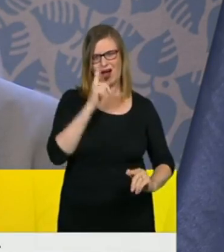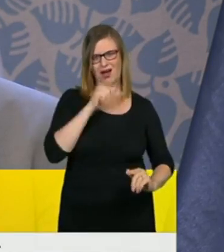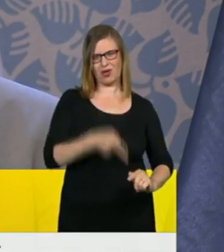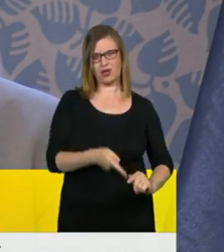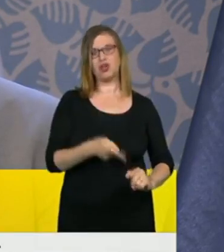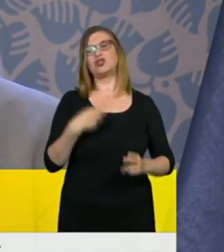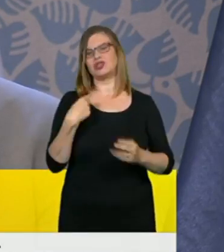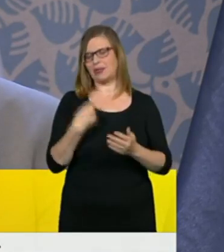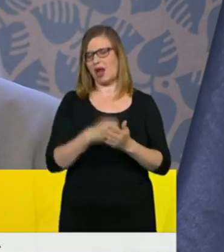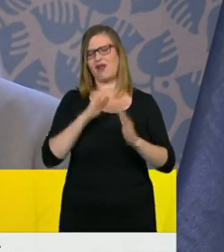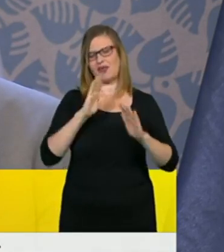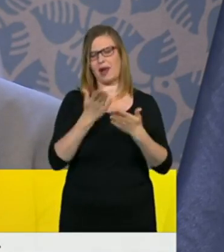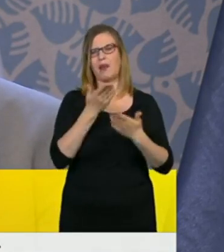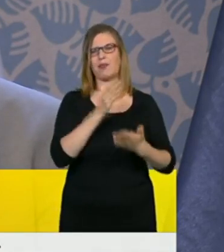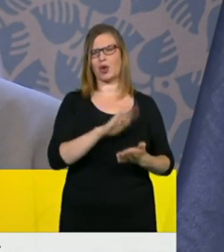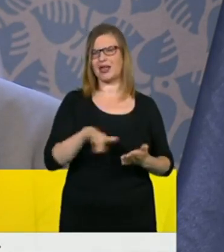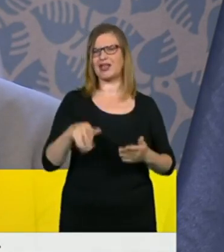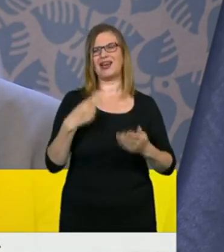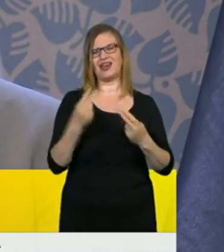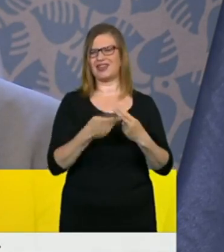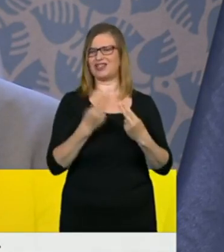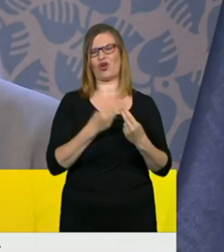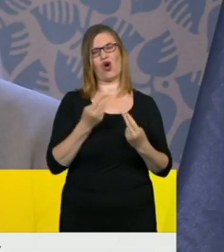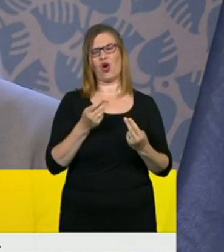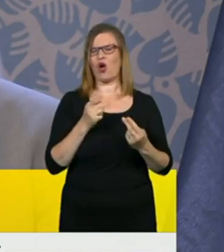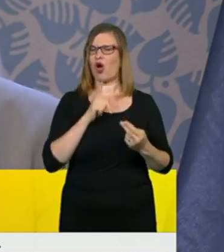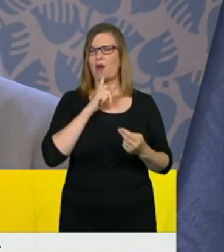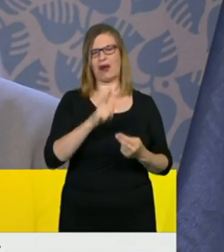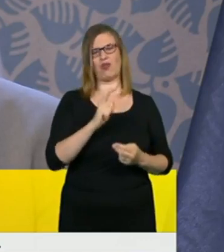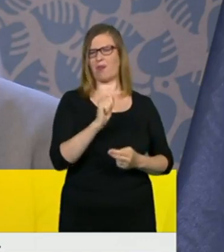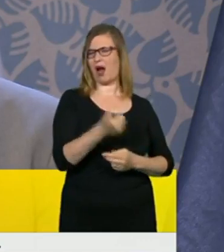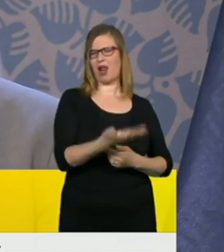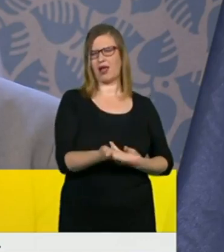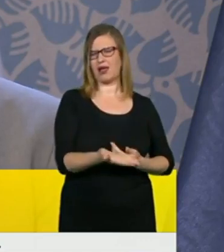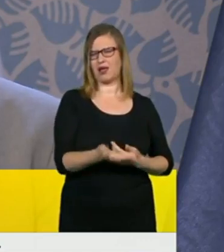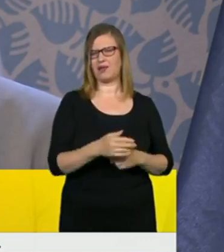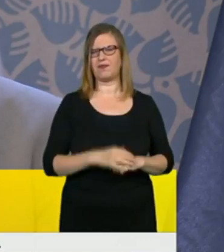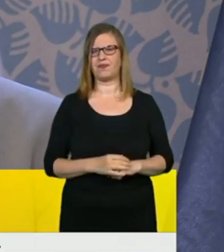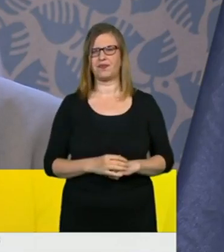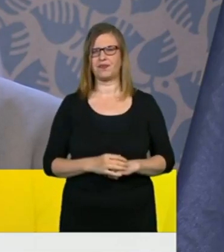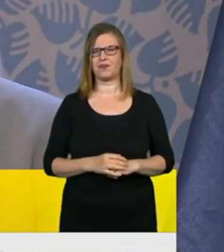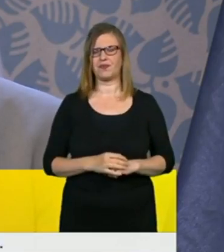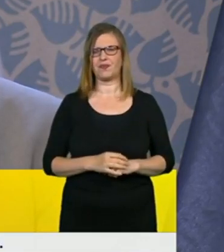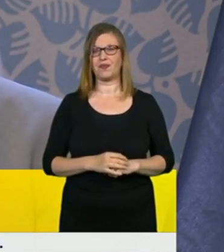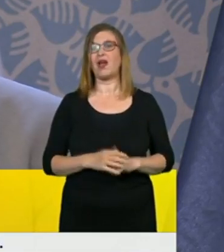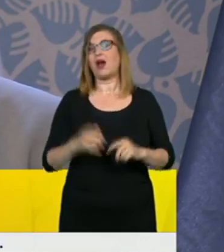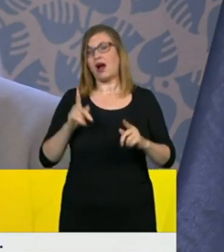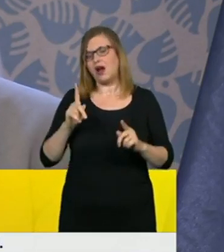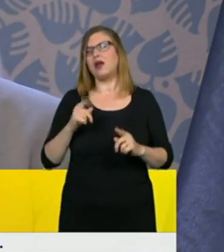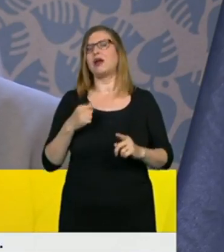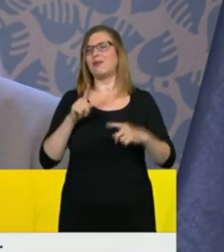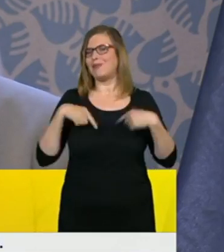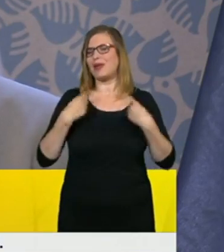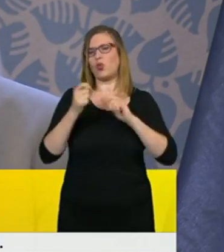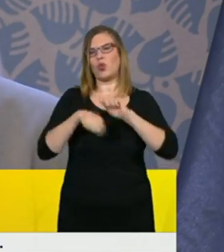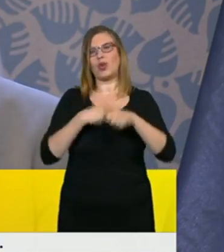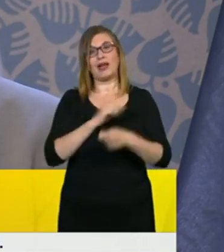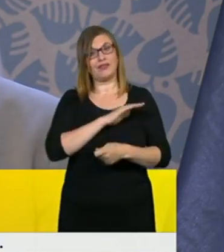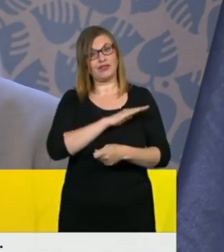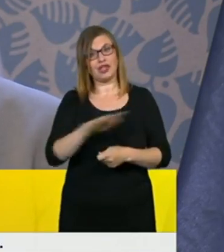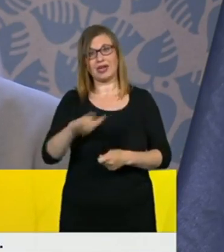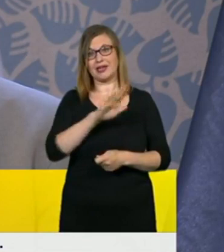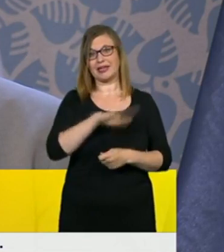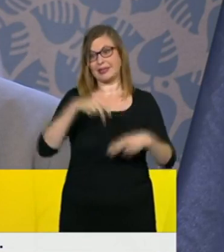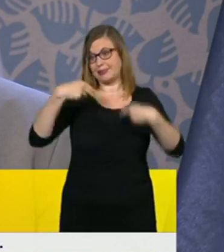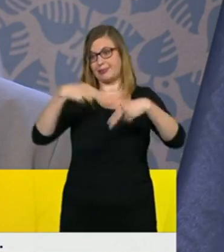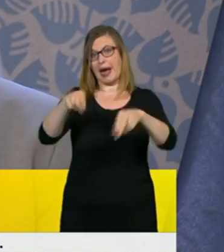nižší, a proto si nemyslím, že by tady byly nějaké obavy. Přesto jsme školní docházku, tak jak bude